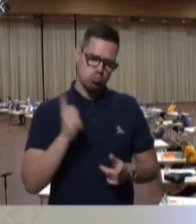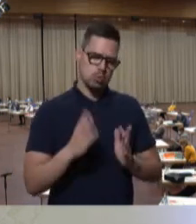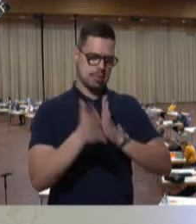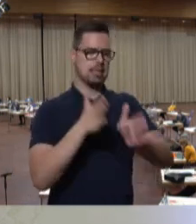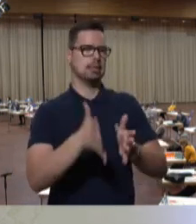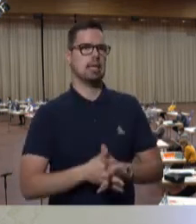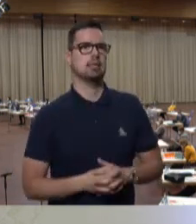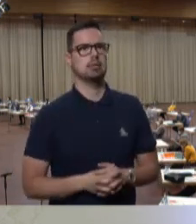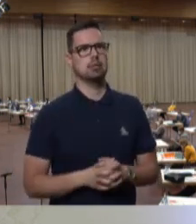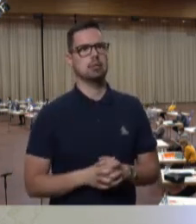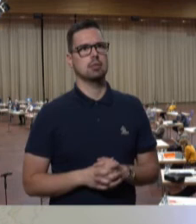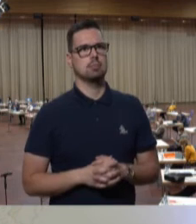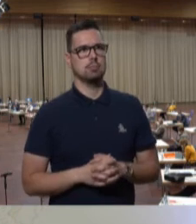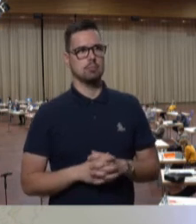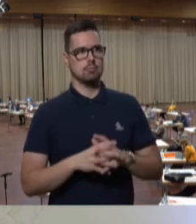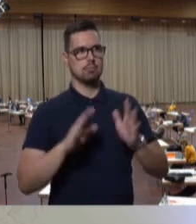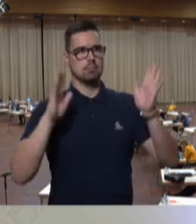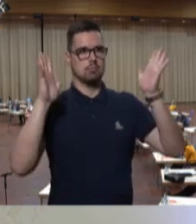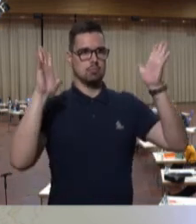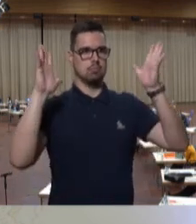werden. Dafür